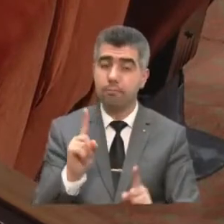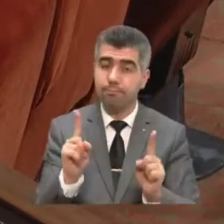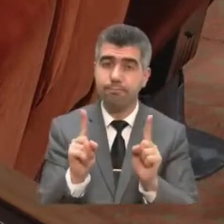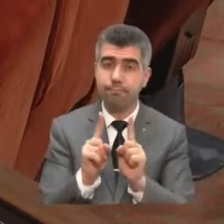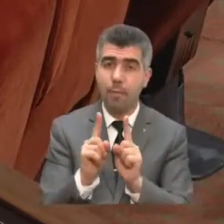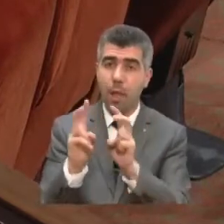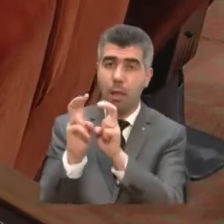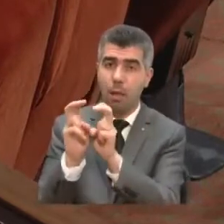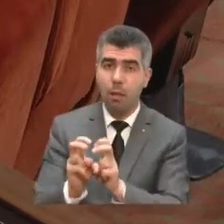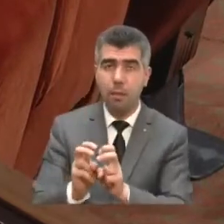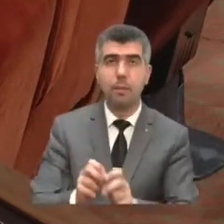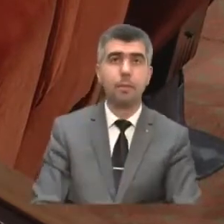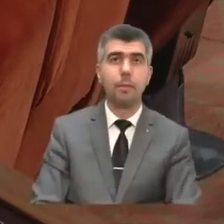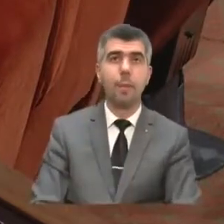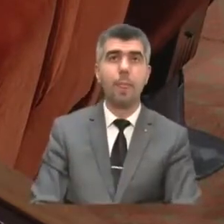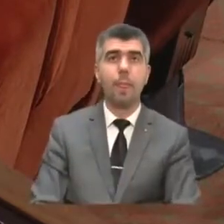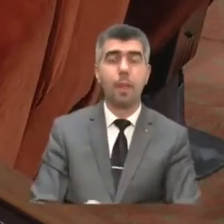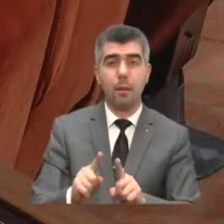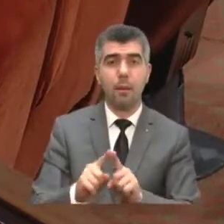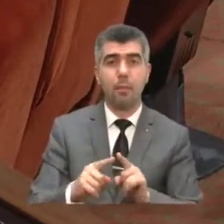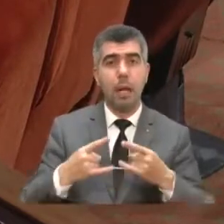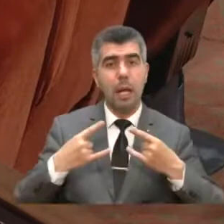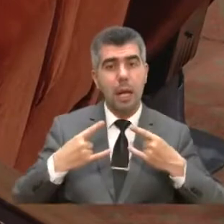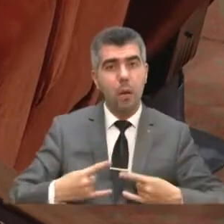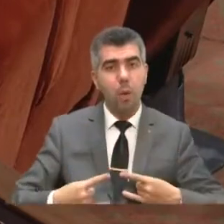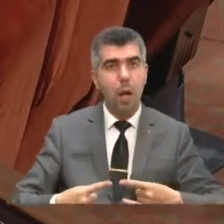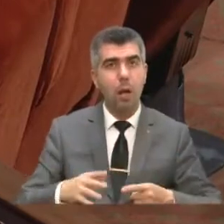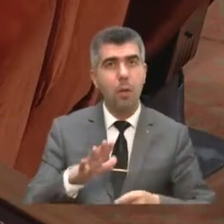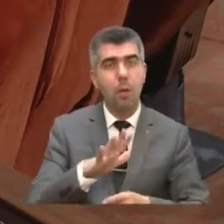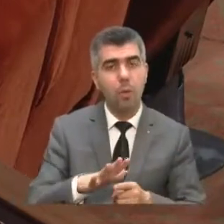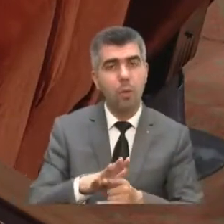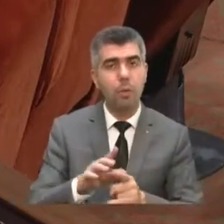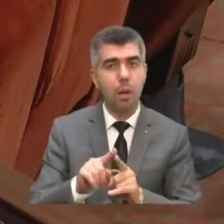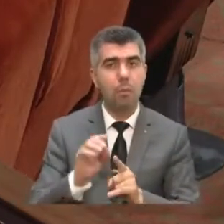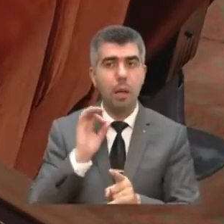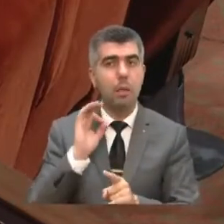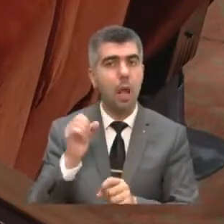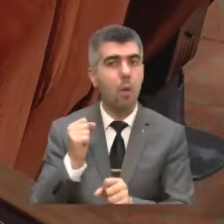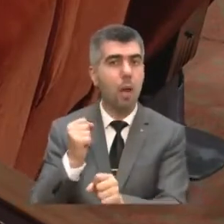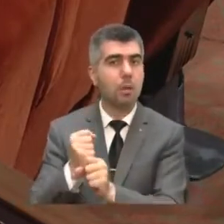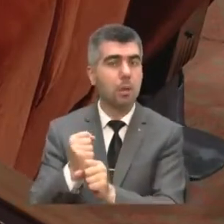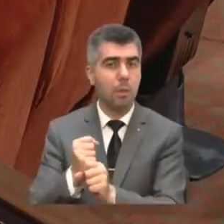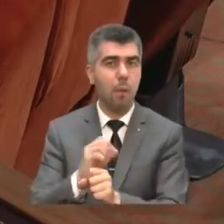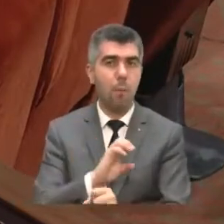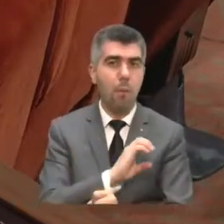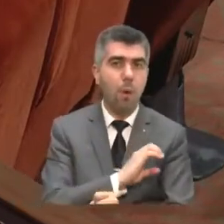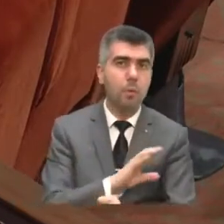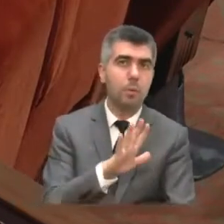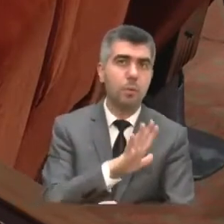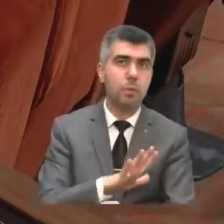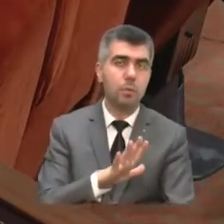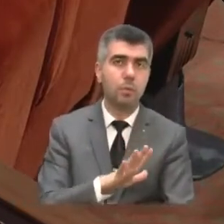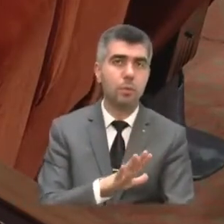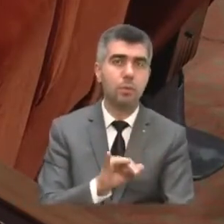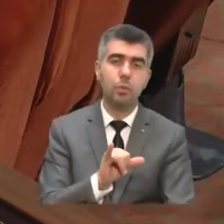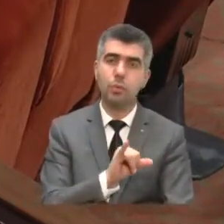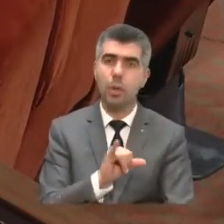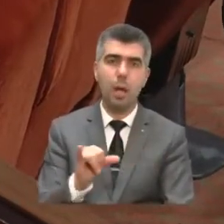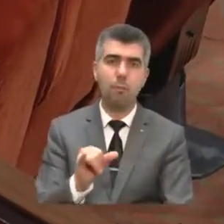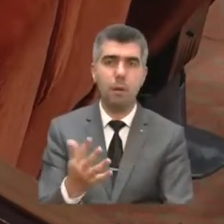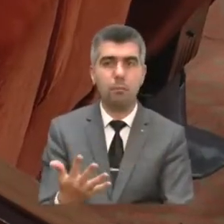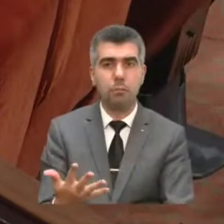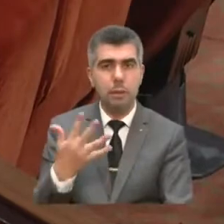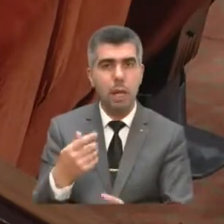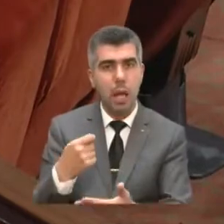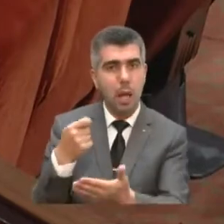بالنسبه للتدابير الاحترازيه، هادشي كيتكلف به السلطات المحليه، وطبعا ما كاين حتى شي ارتباط من بين الثمن اللي كيخلصوا